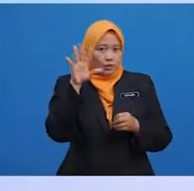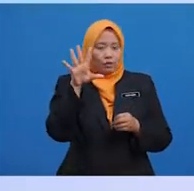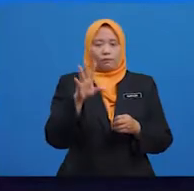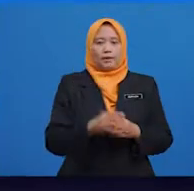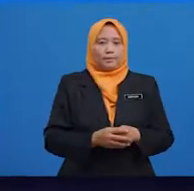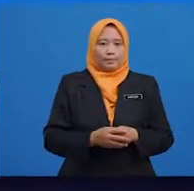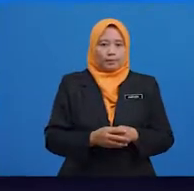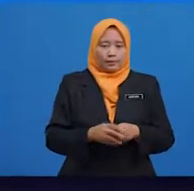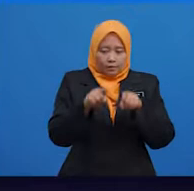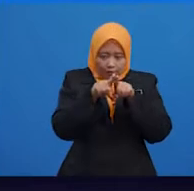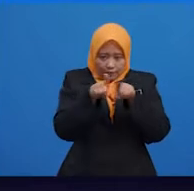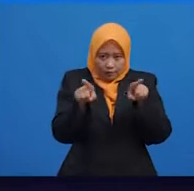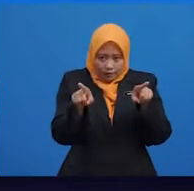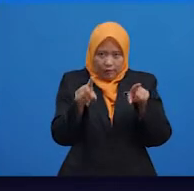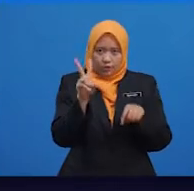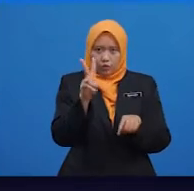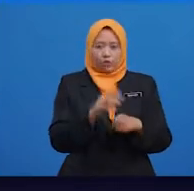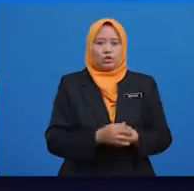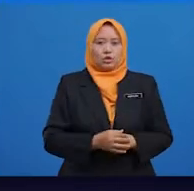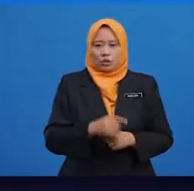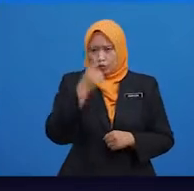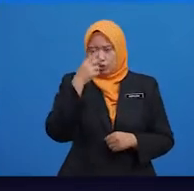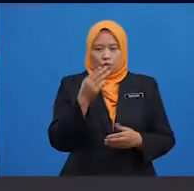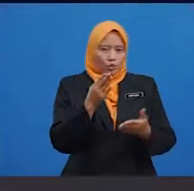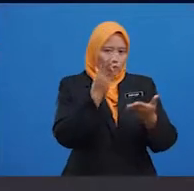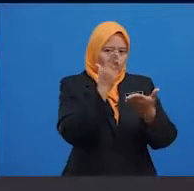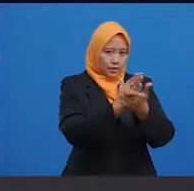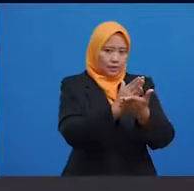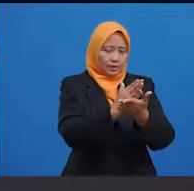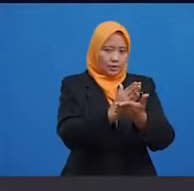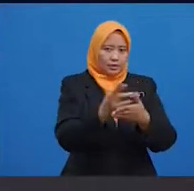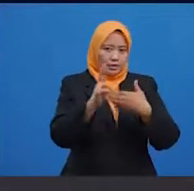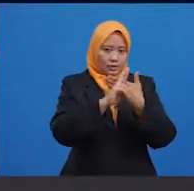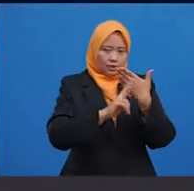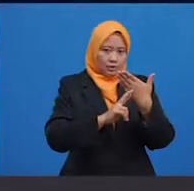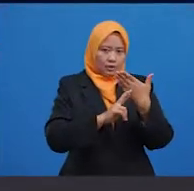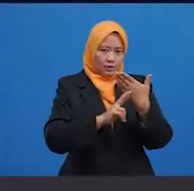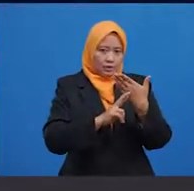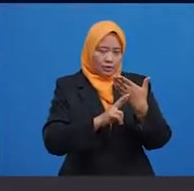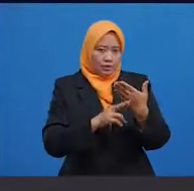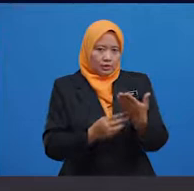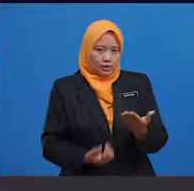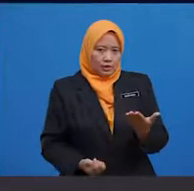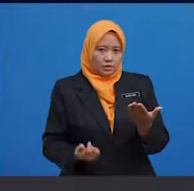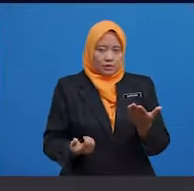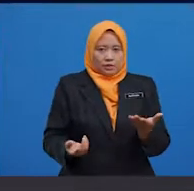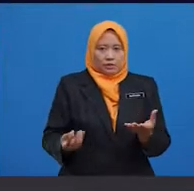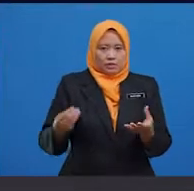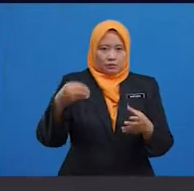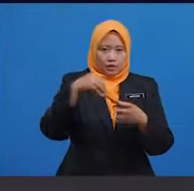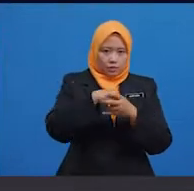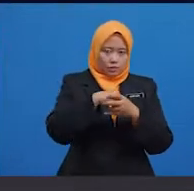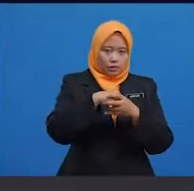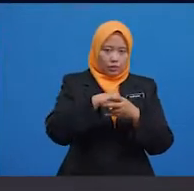capillary. Jom kita tengok apa perbezaannya. Tahukah pelajar-pelajar dari mana